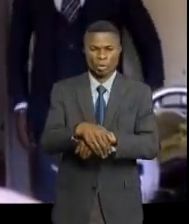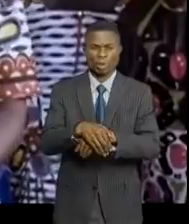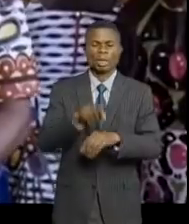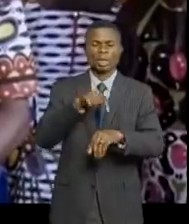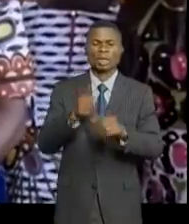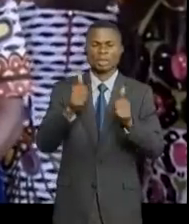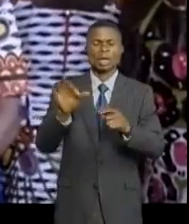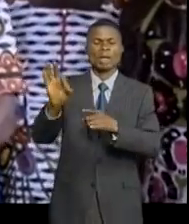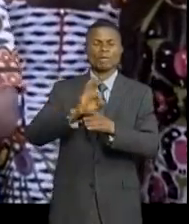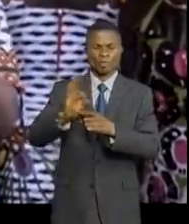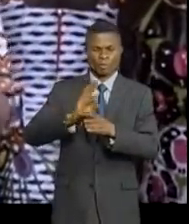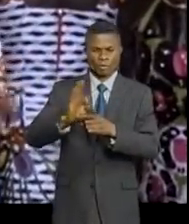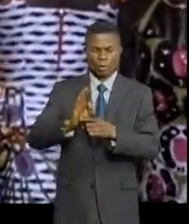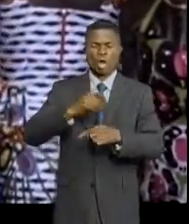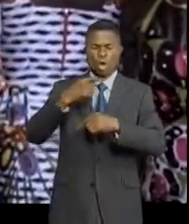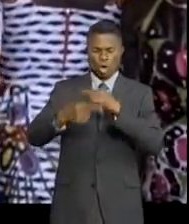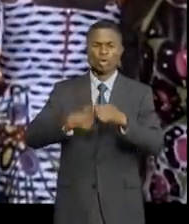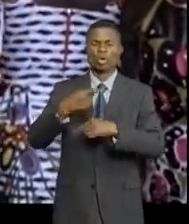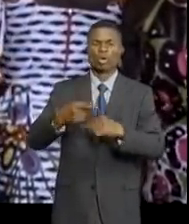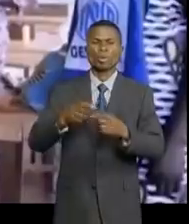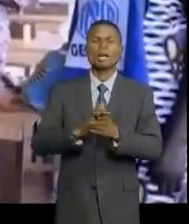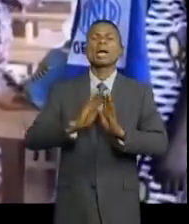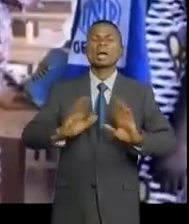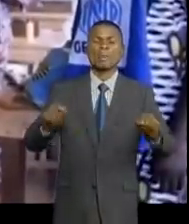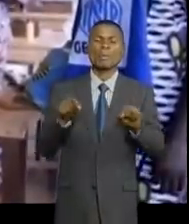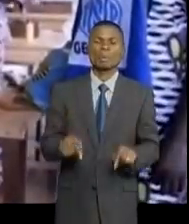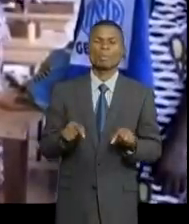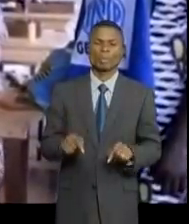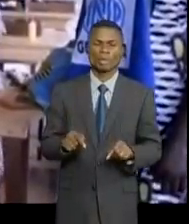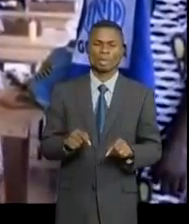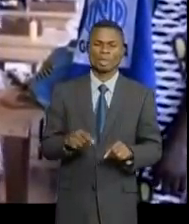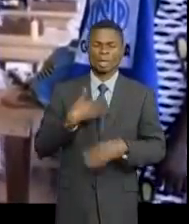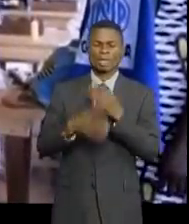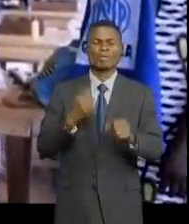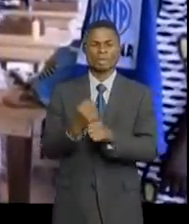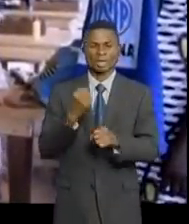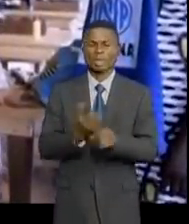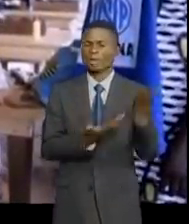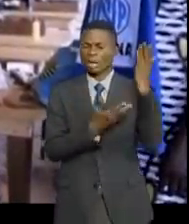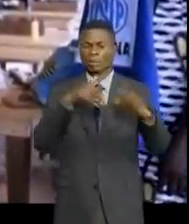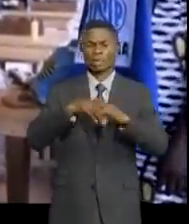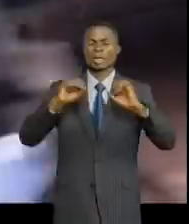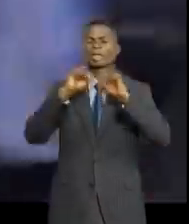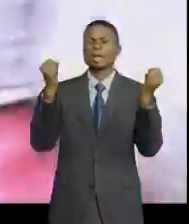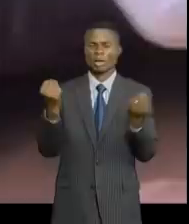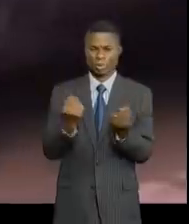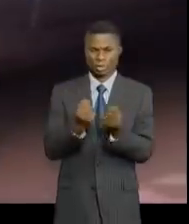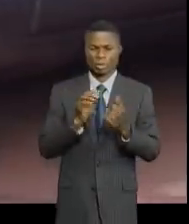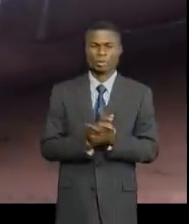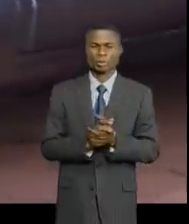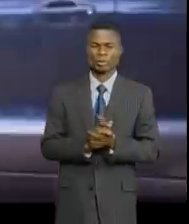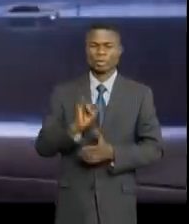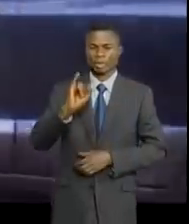moment à la formation. Aujourd'hui, elles sont capables de faire quelque chose utile à la société également. L'INPP